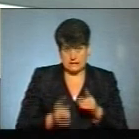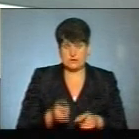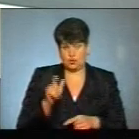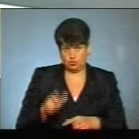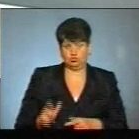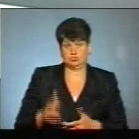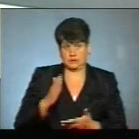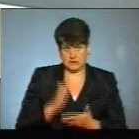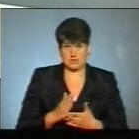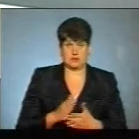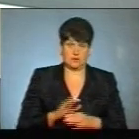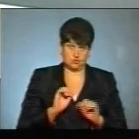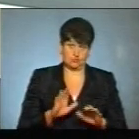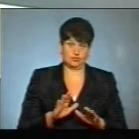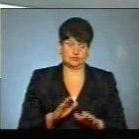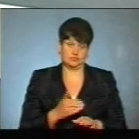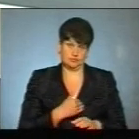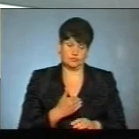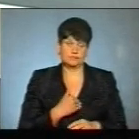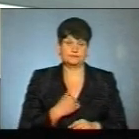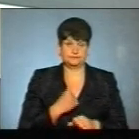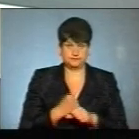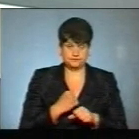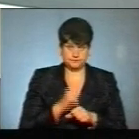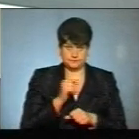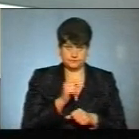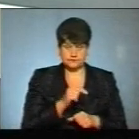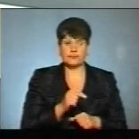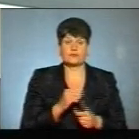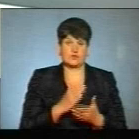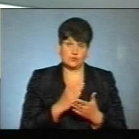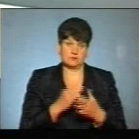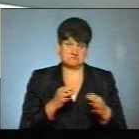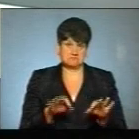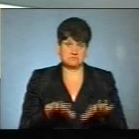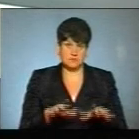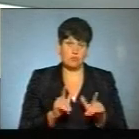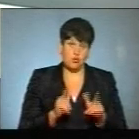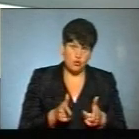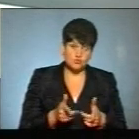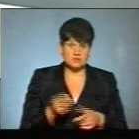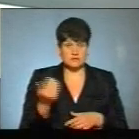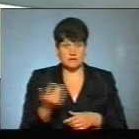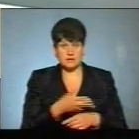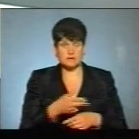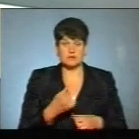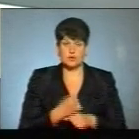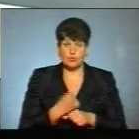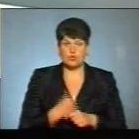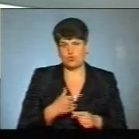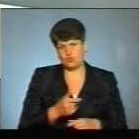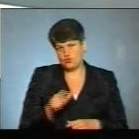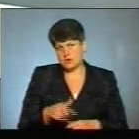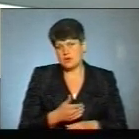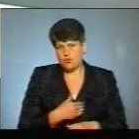які можуть запропонувати цю вакансію, наші кар'єрні радники телефонують людині, що є така вакансія, чи погоджуєтесь іти на роботу. Якщо людина хоче,